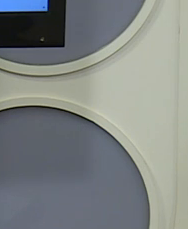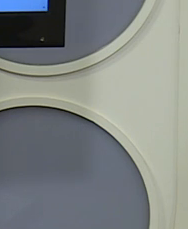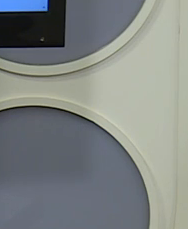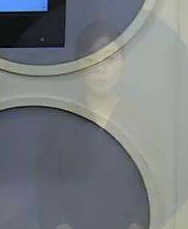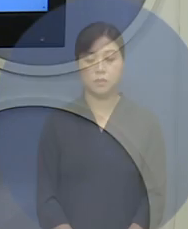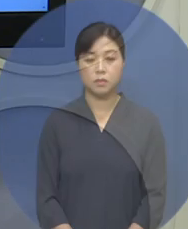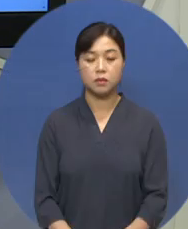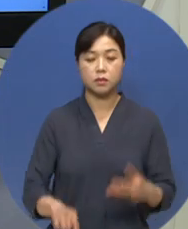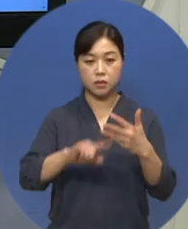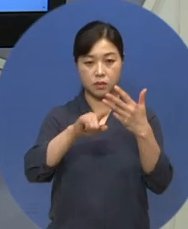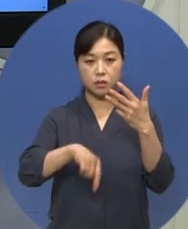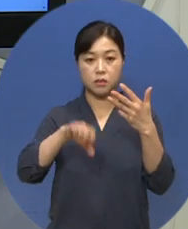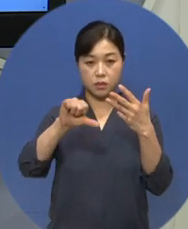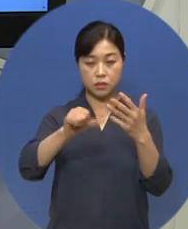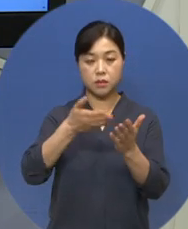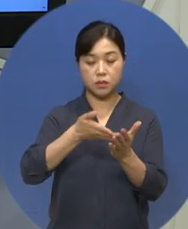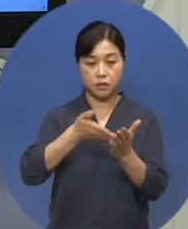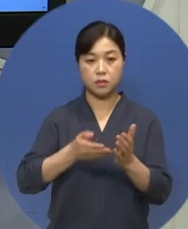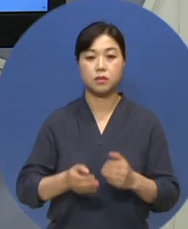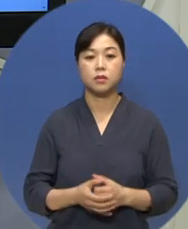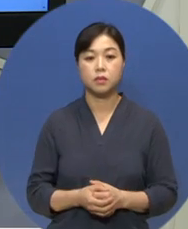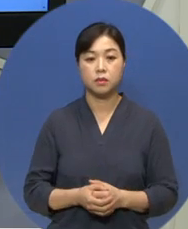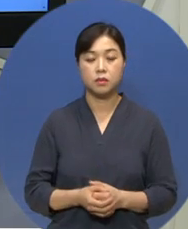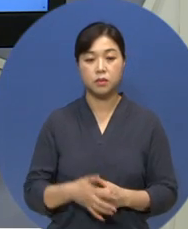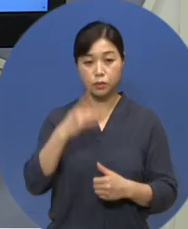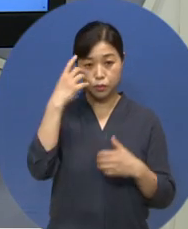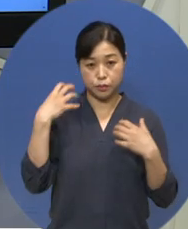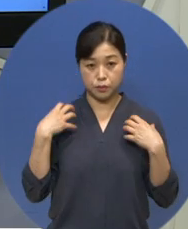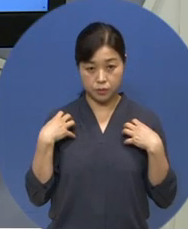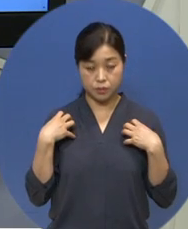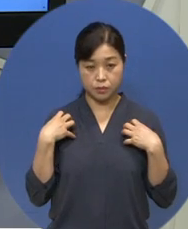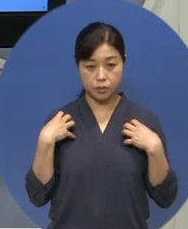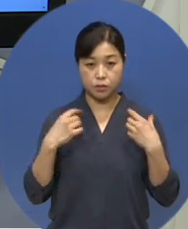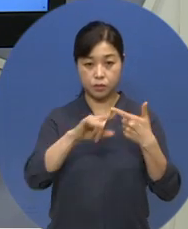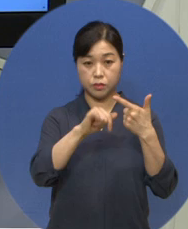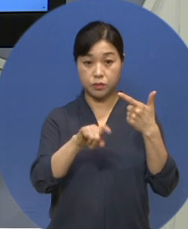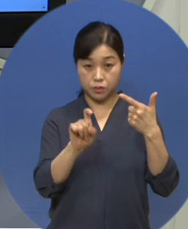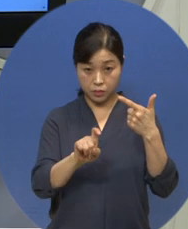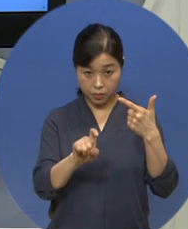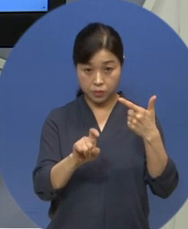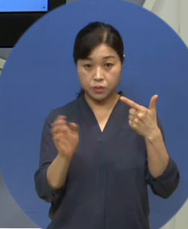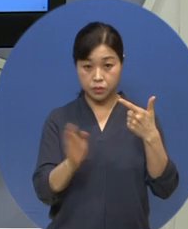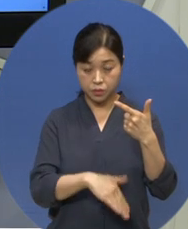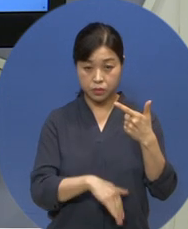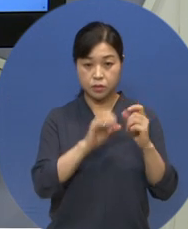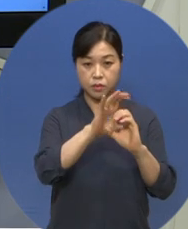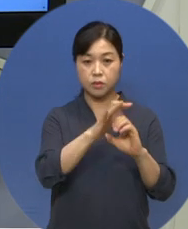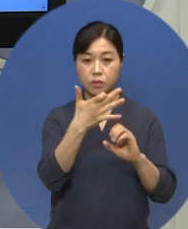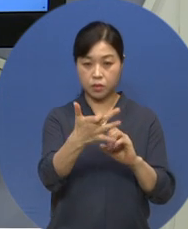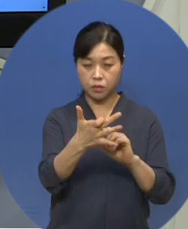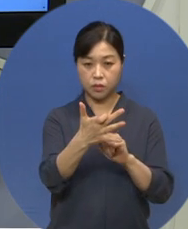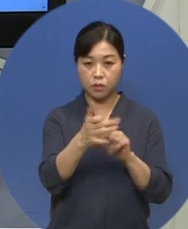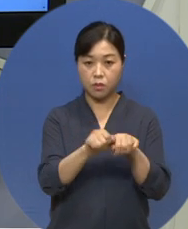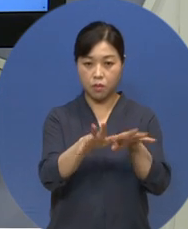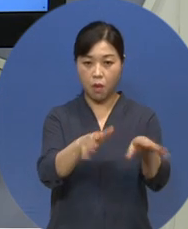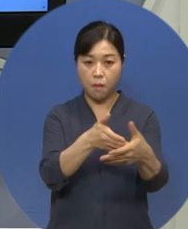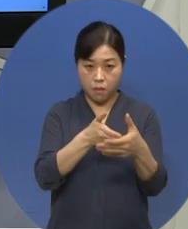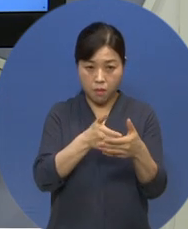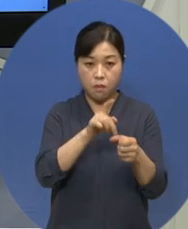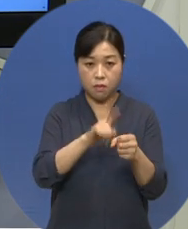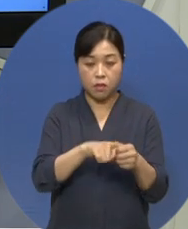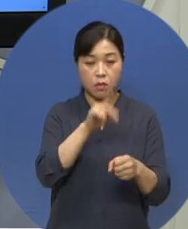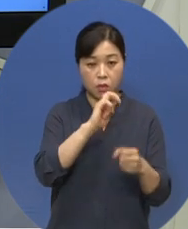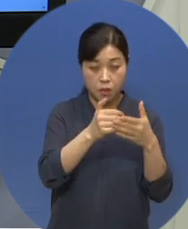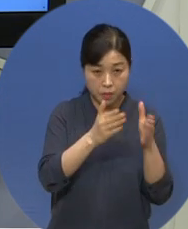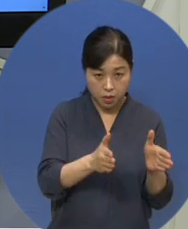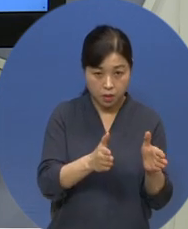8월 5일 만 말하겠습니다 정부는 지난 6월 10일부터 콜은 알고 확산을 방지하기 위해 노래연습장